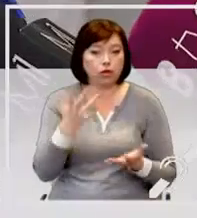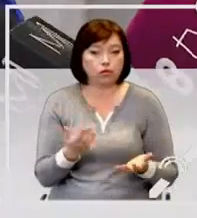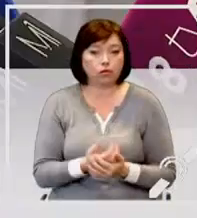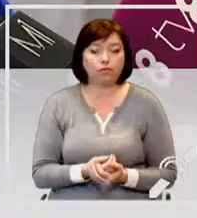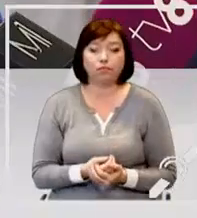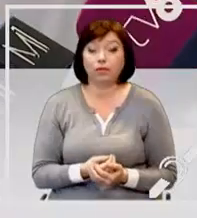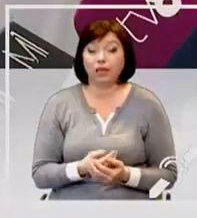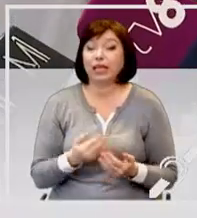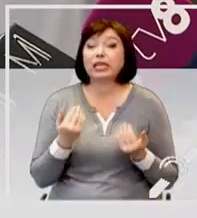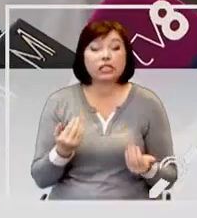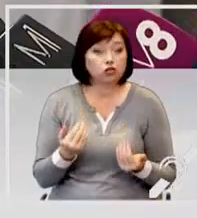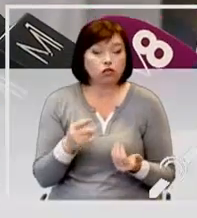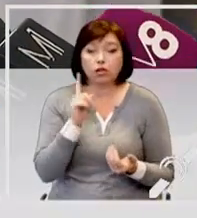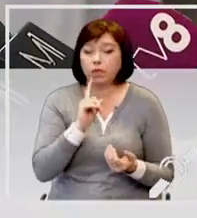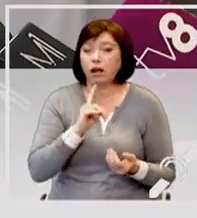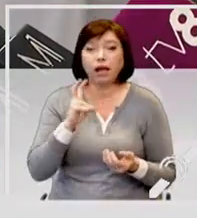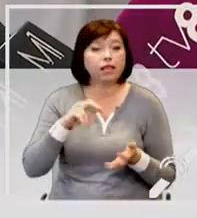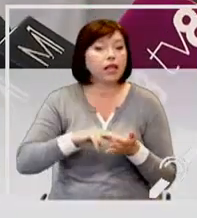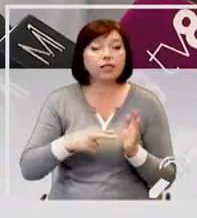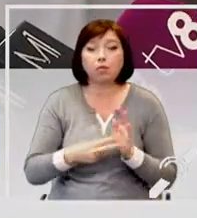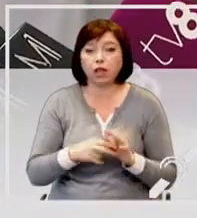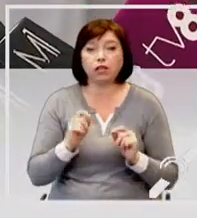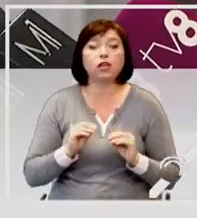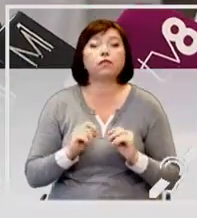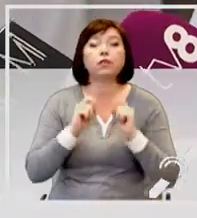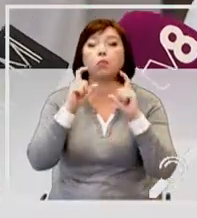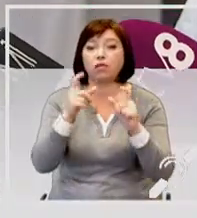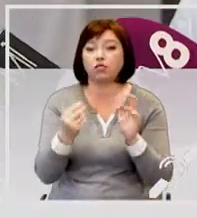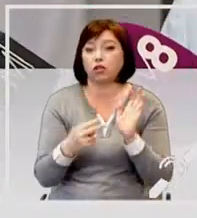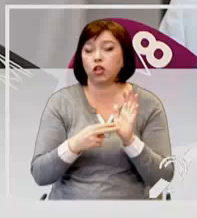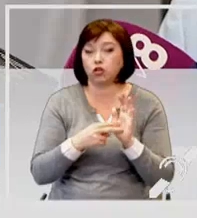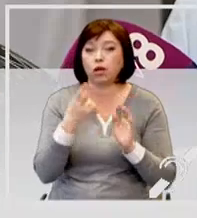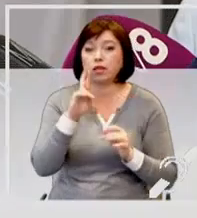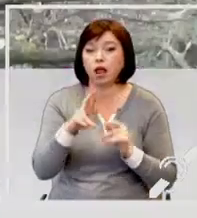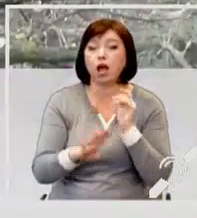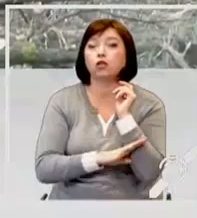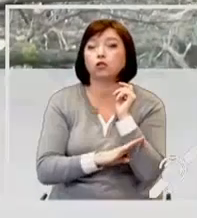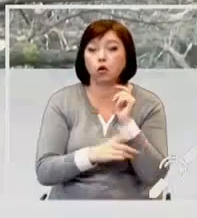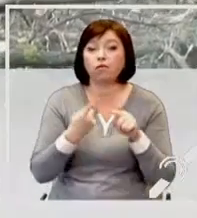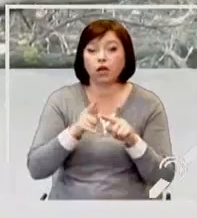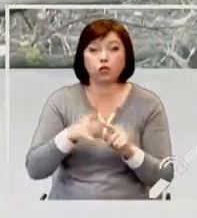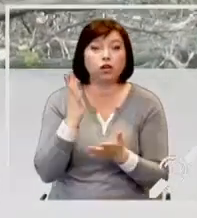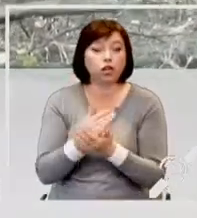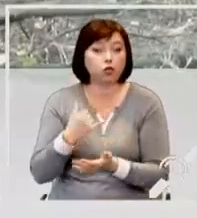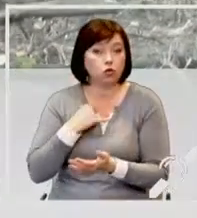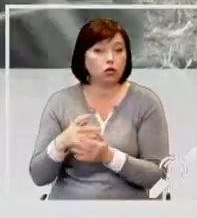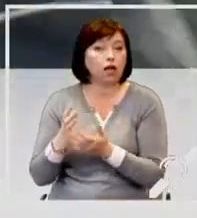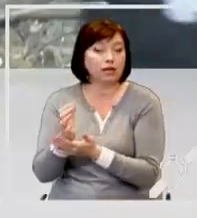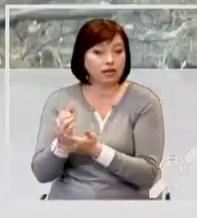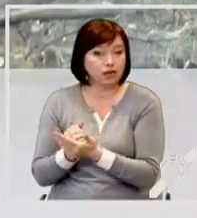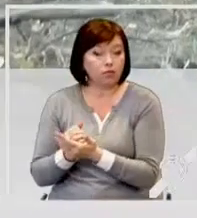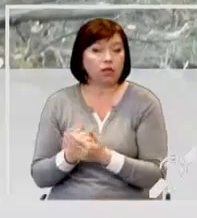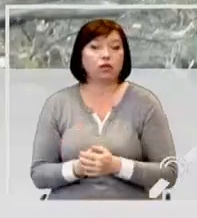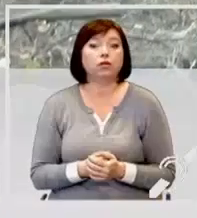La momentul de față nu sunt planificate majorări de prețuri pentru lemnul care îl avem în stoc și care este